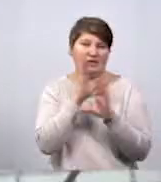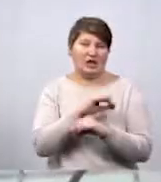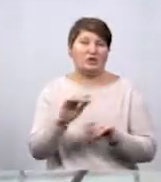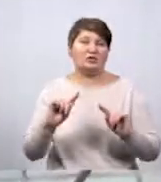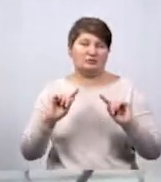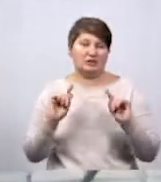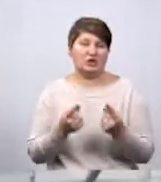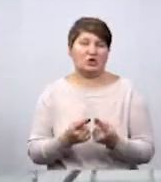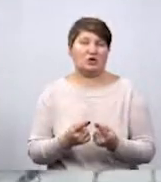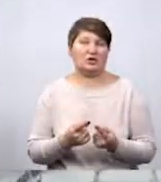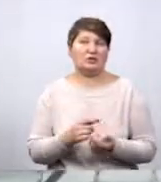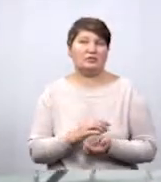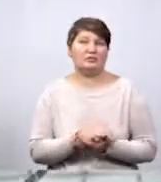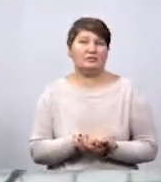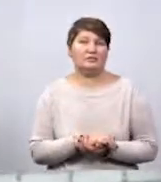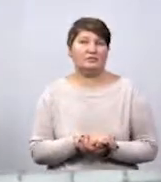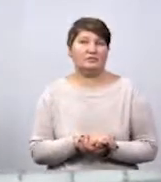знешкодити.